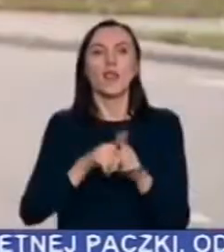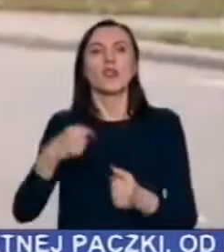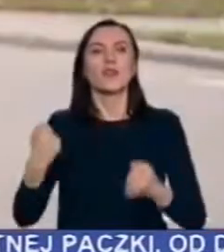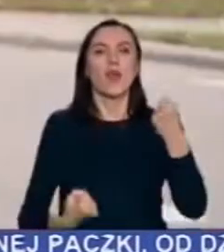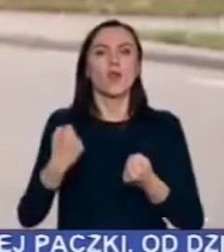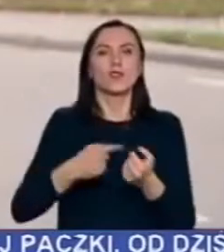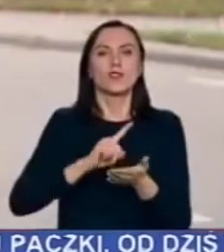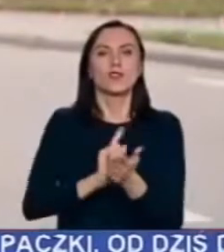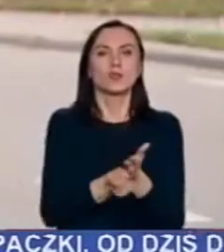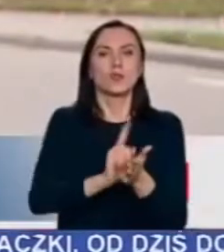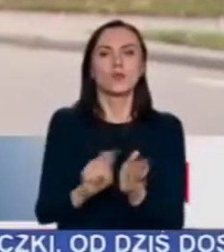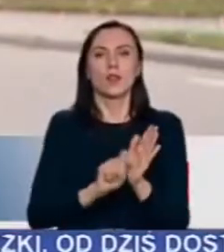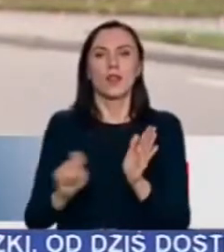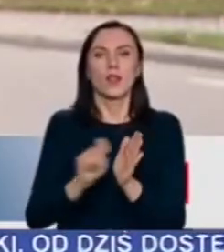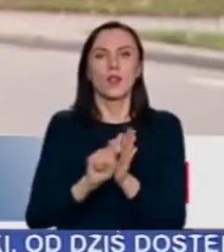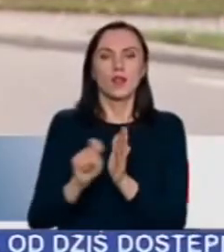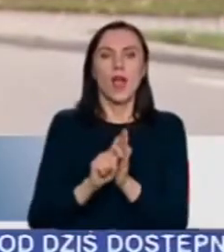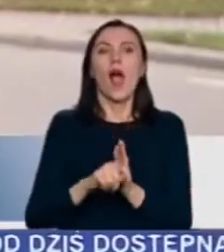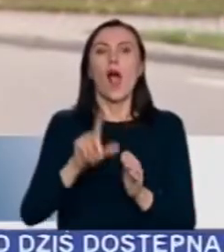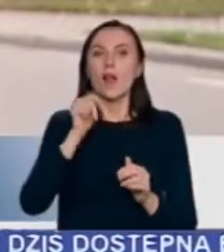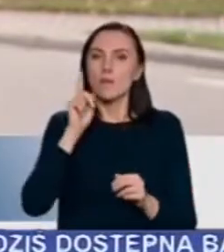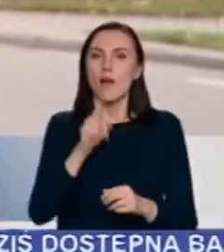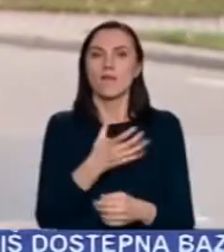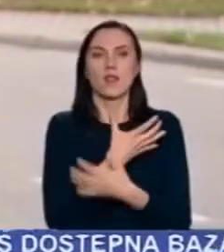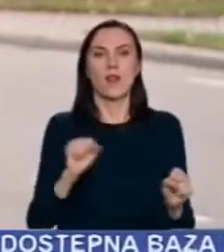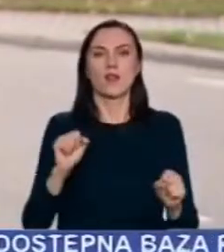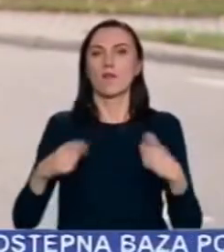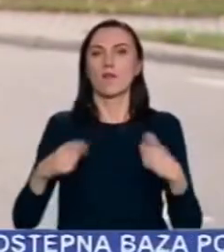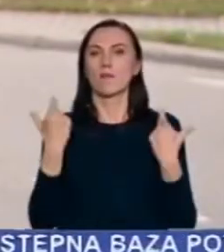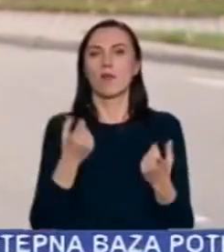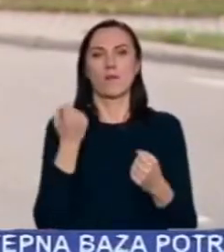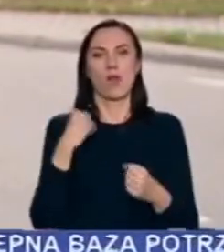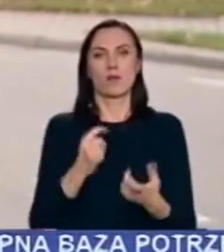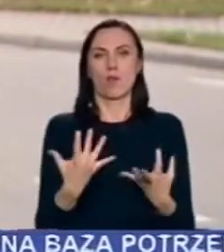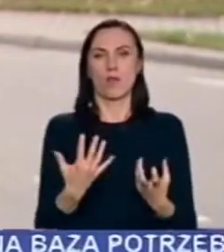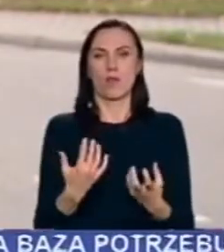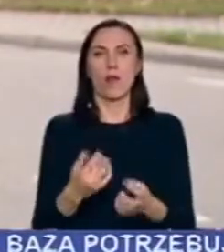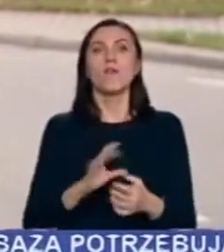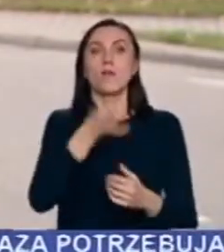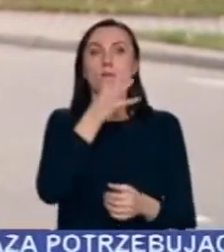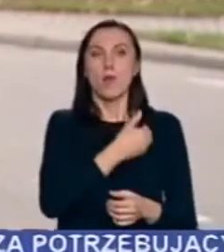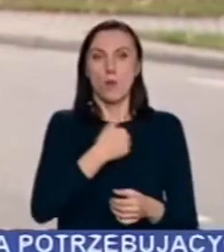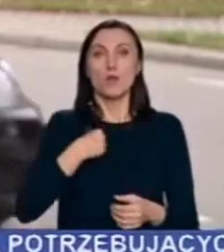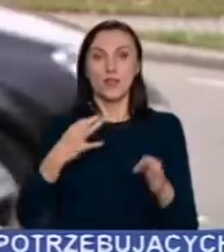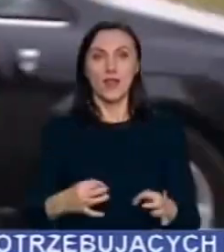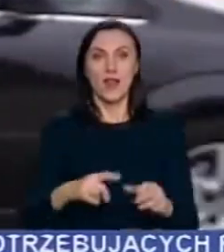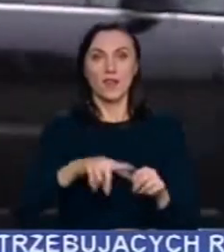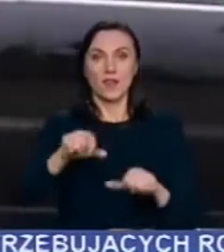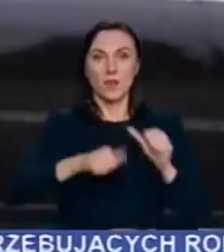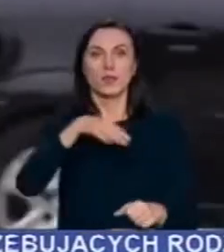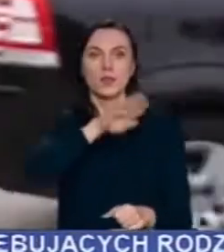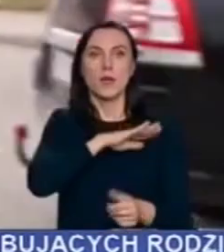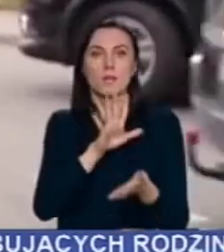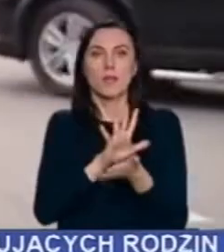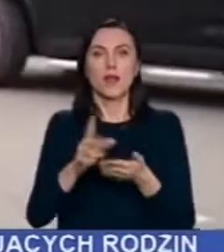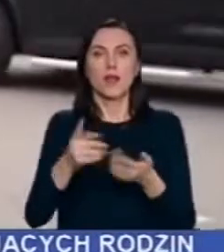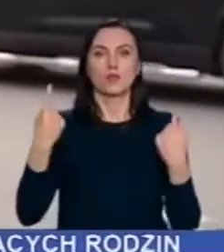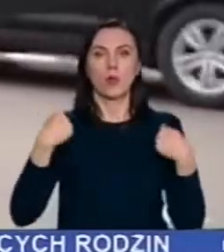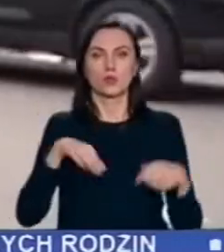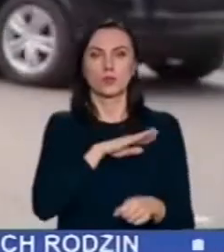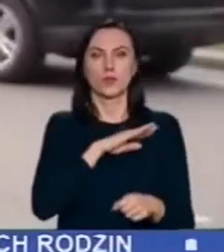w pośpiechu. Tymczasem o tragedię na pasach nie trudno. Tylko w Małopolsce w tym roku zginęło na przejściach dla pieszych 15